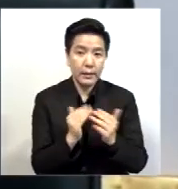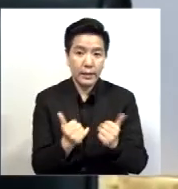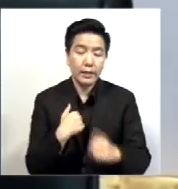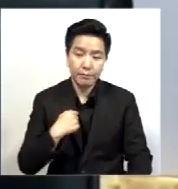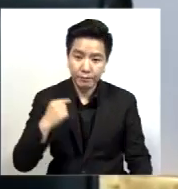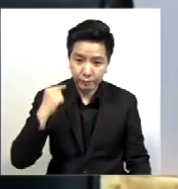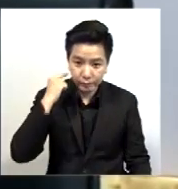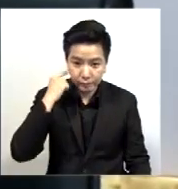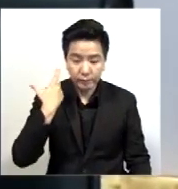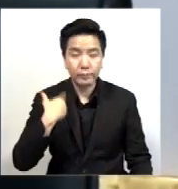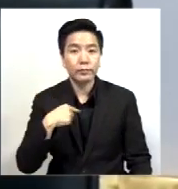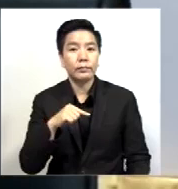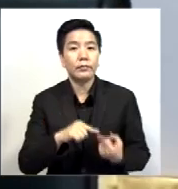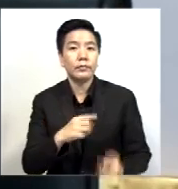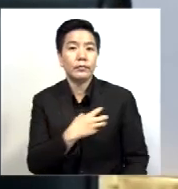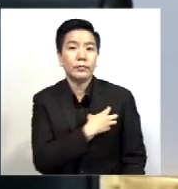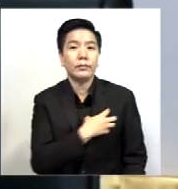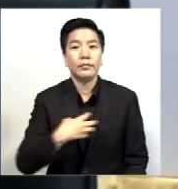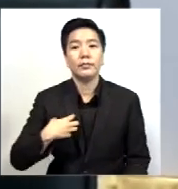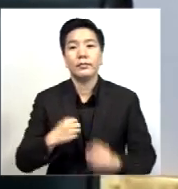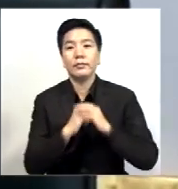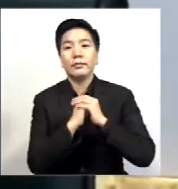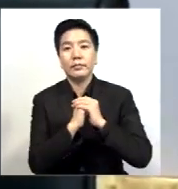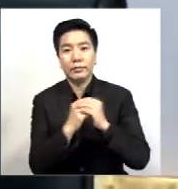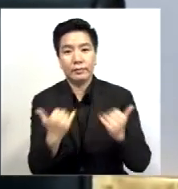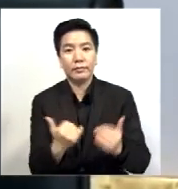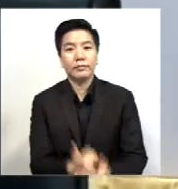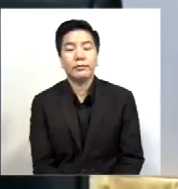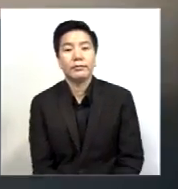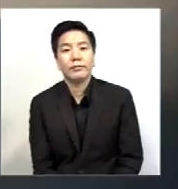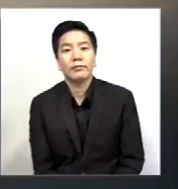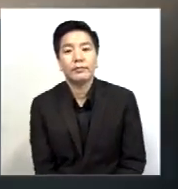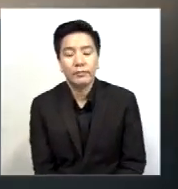ไปฟังเสียงอุปทูตสาธารณรัฐประชาชนจีนค่ะ